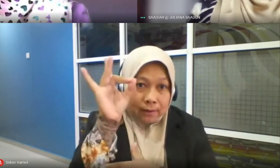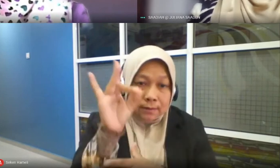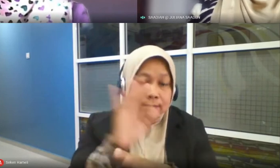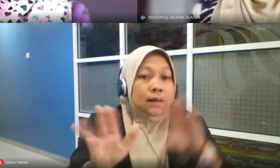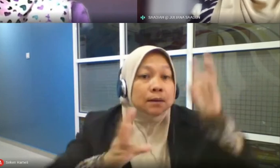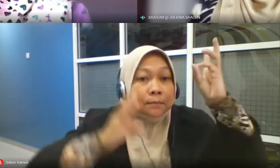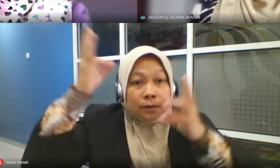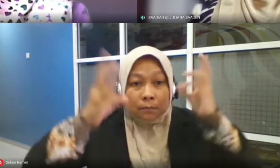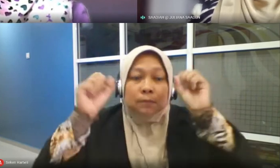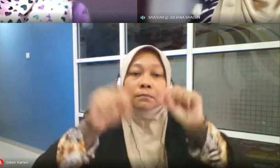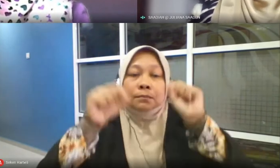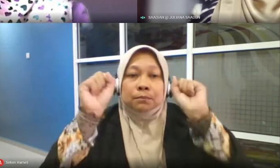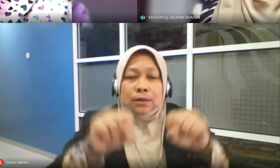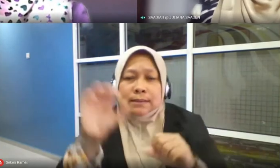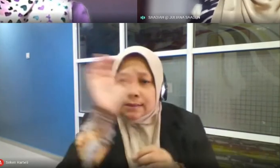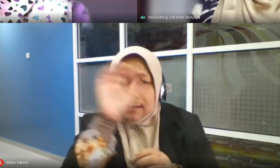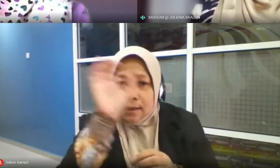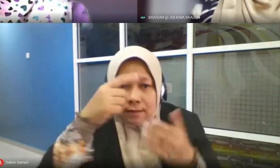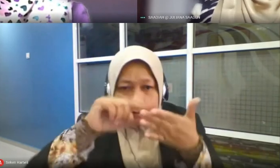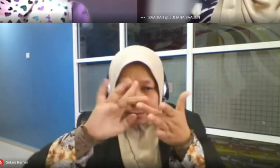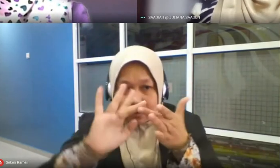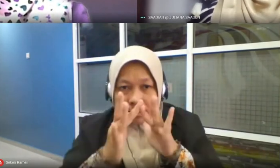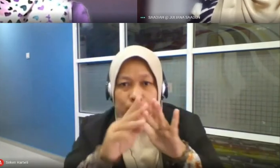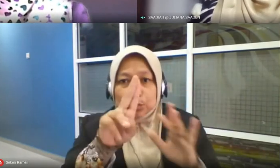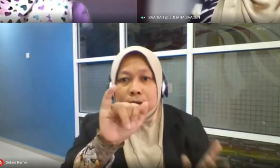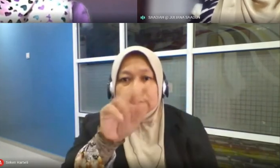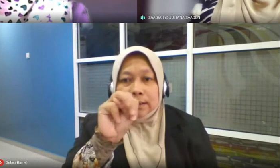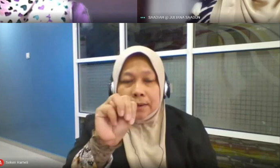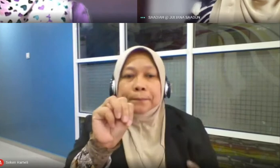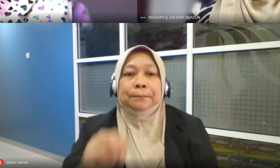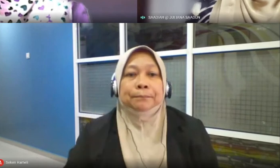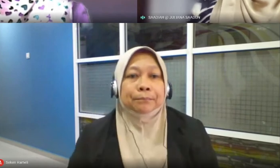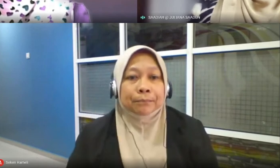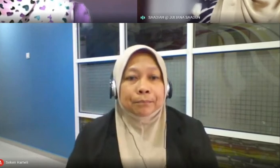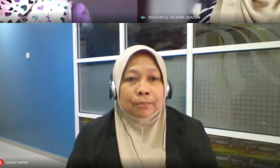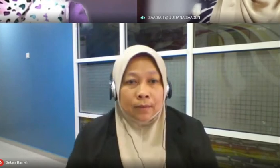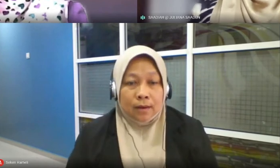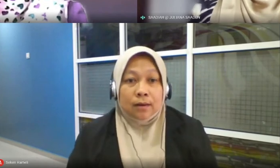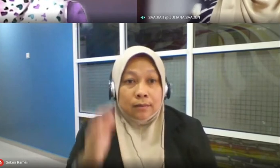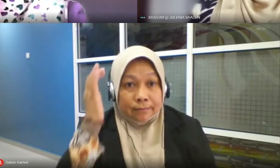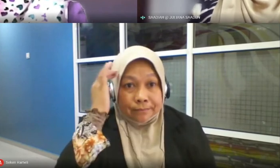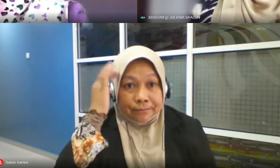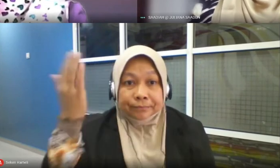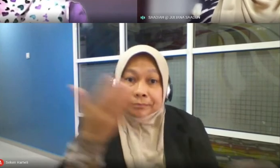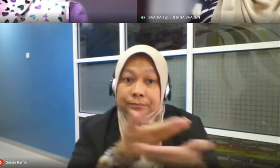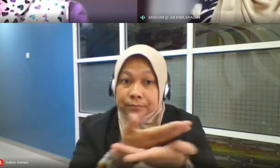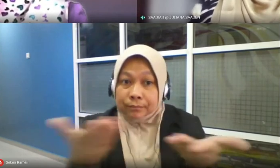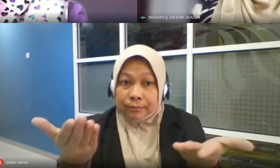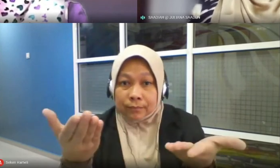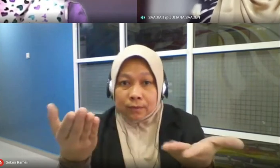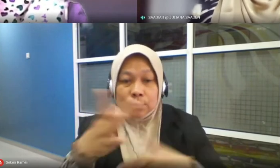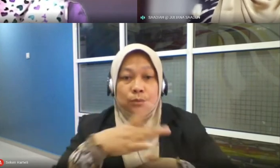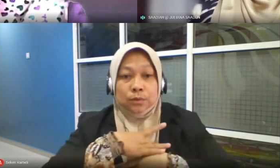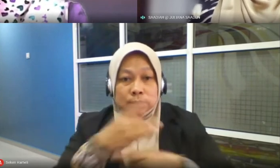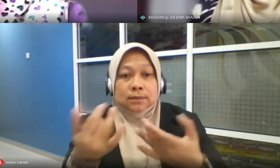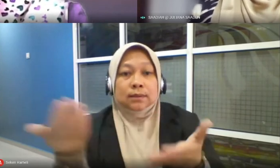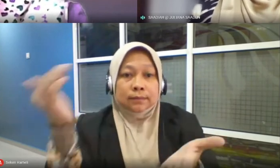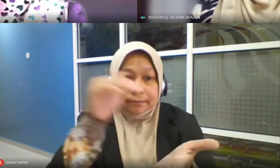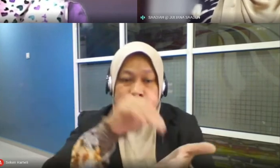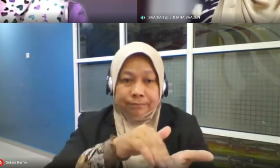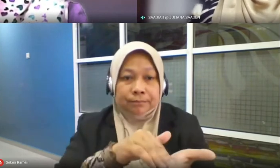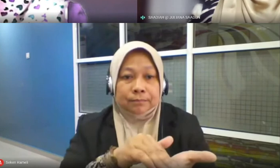gusar, boleh saja membuat carian di UiTM channel. Baiklah, seperti yang umum tahu tapi suka untuk saya tekankan sekali